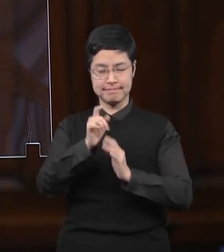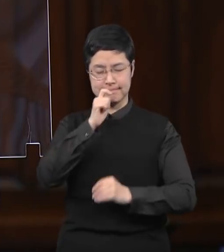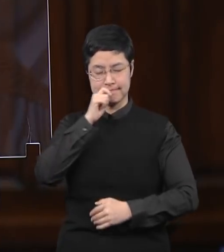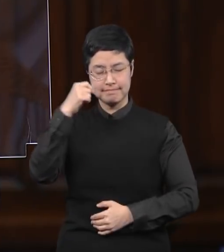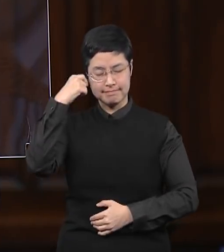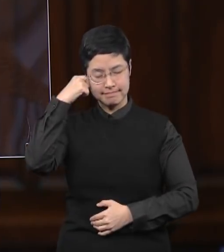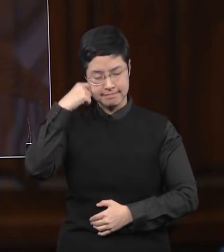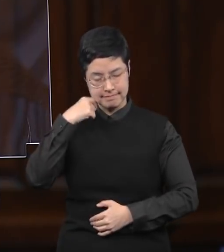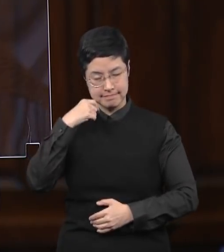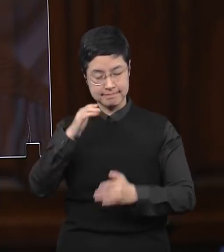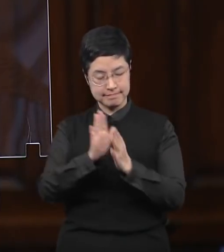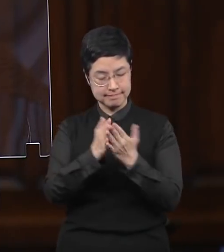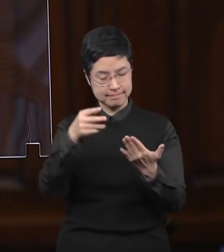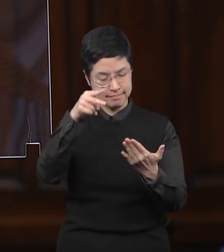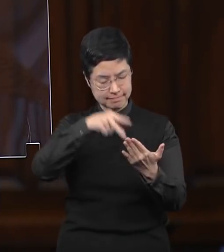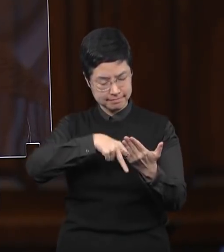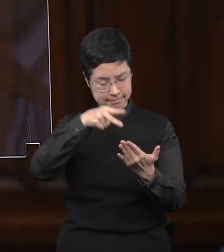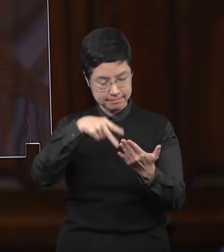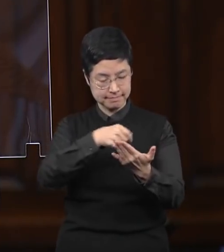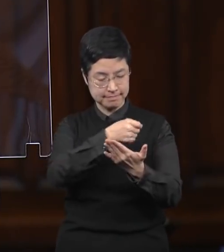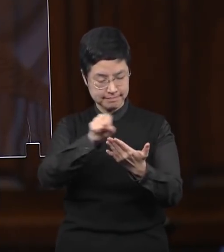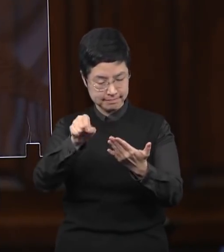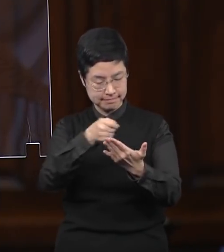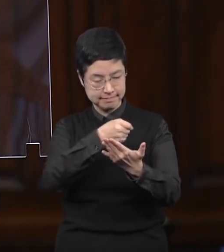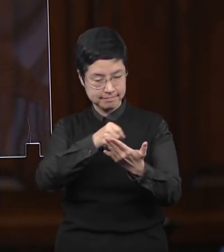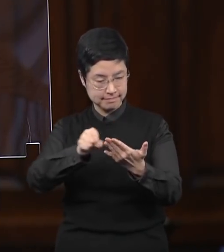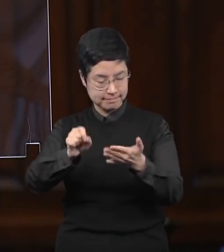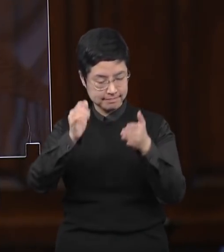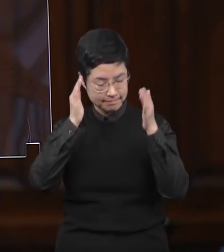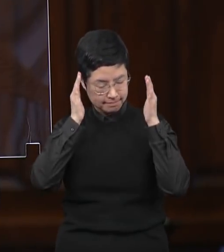묵상, 독서와 집필에만